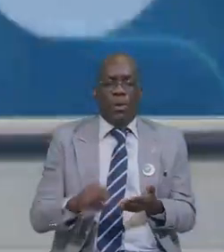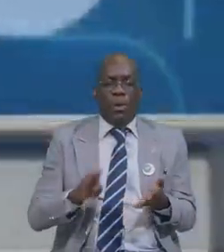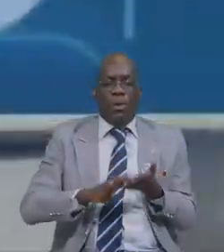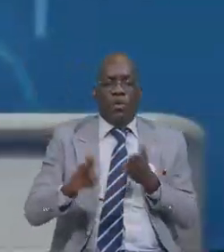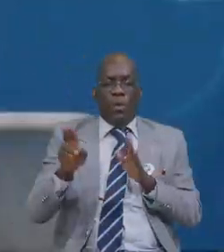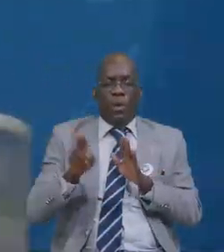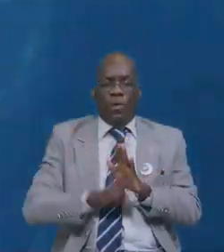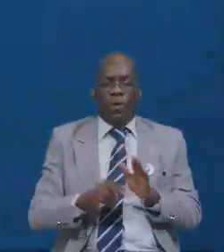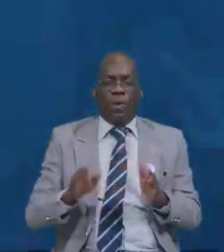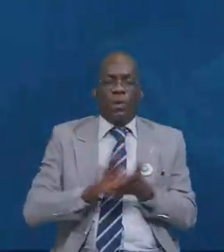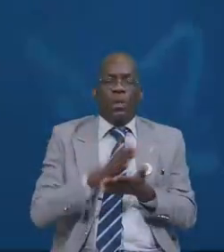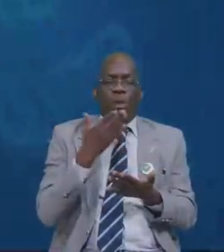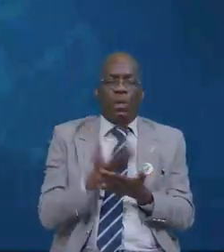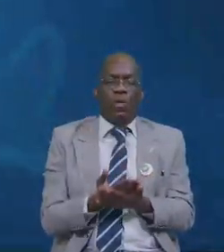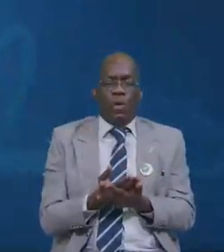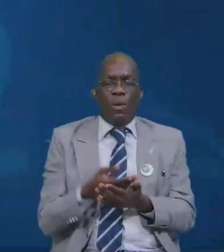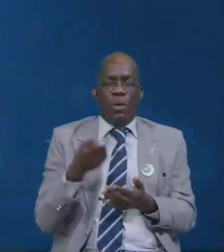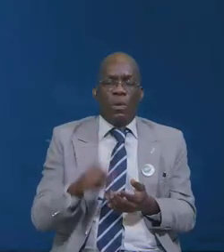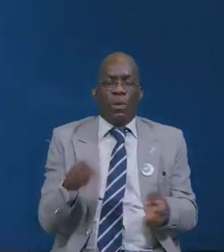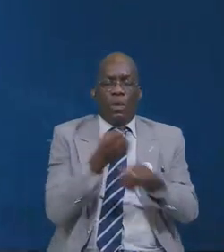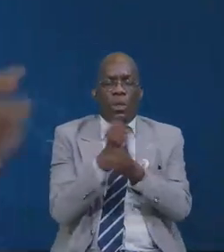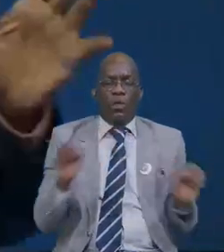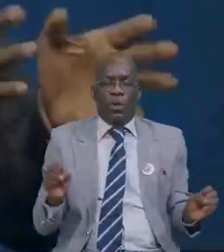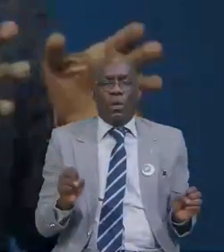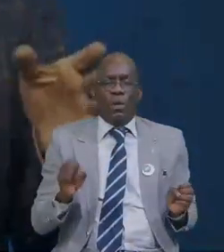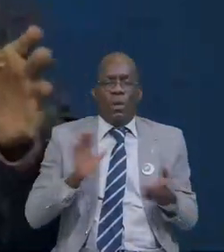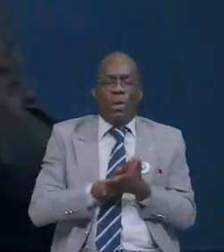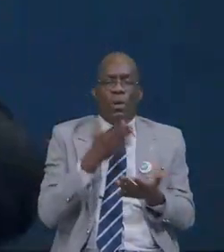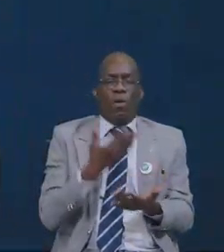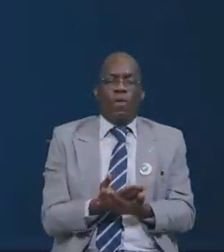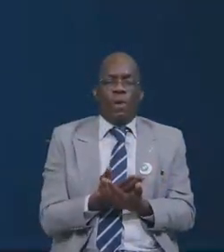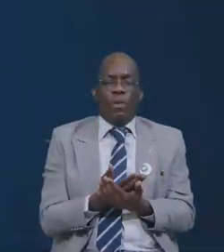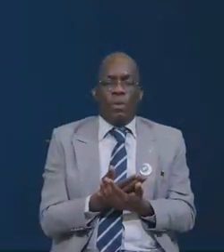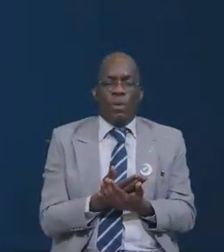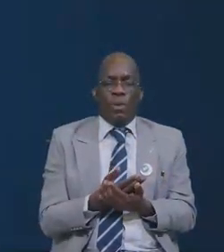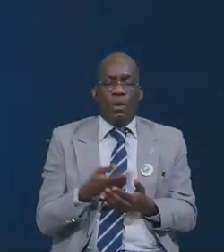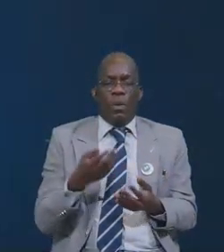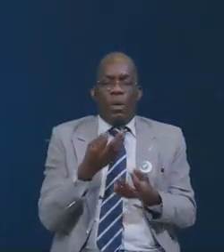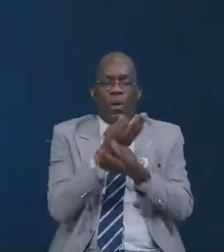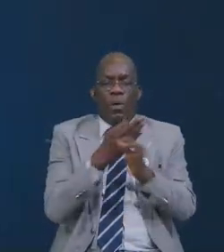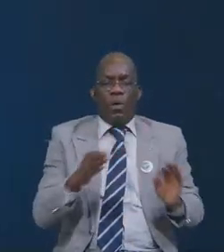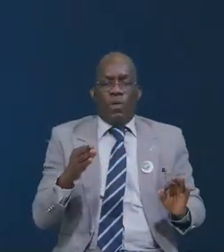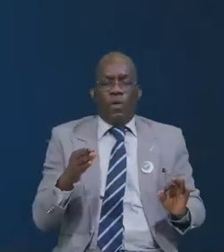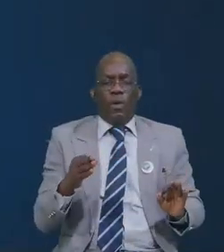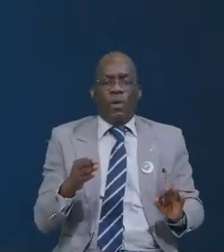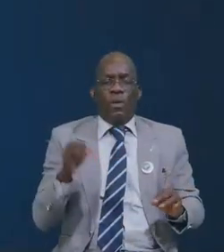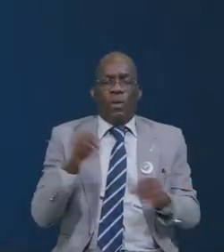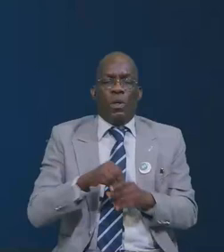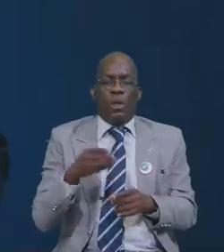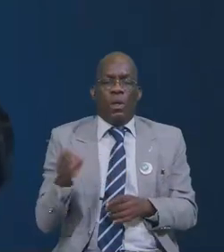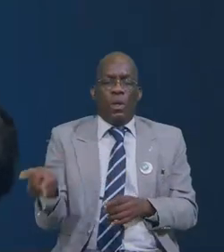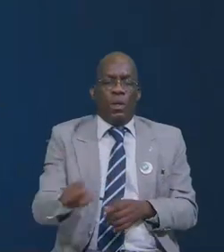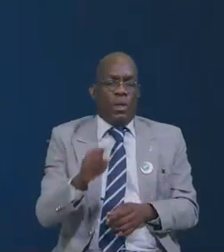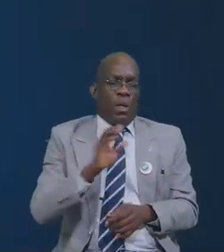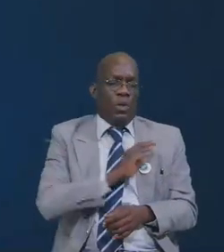le pardon. Confirme le salut. Confirme la libération dans